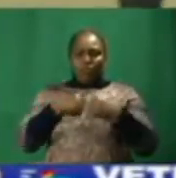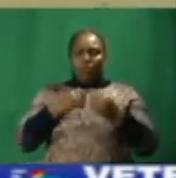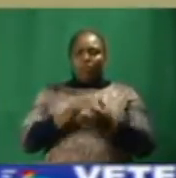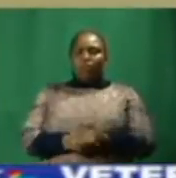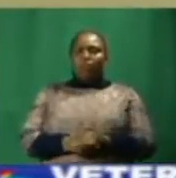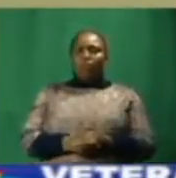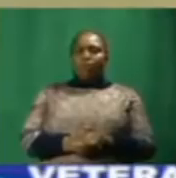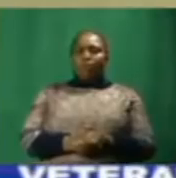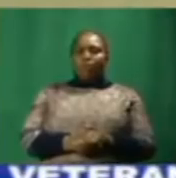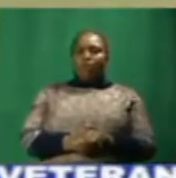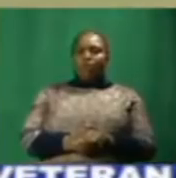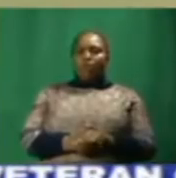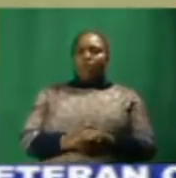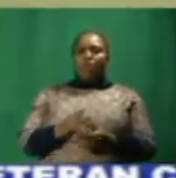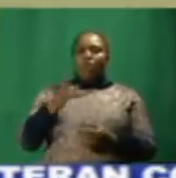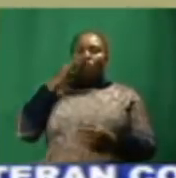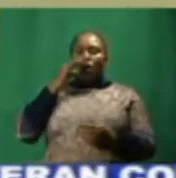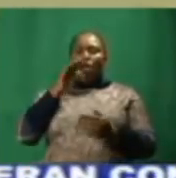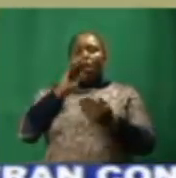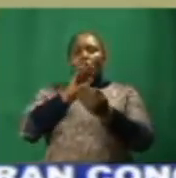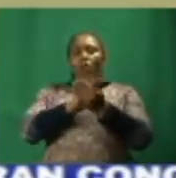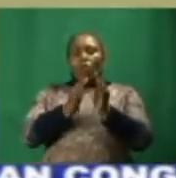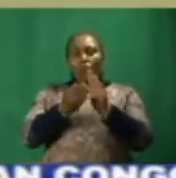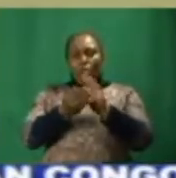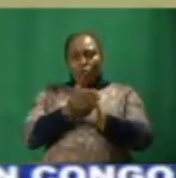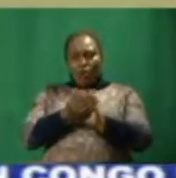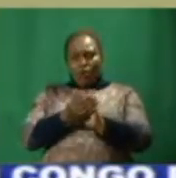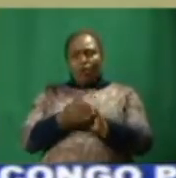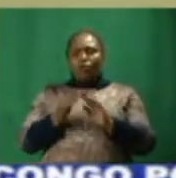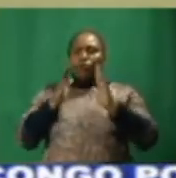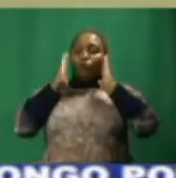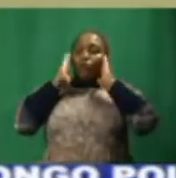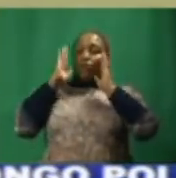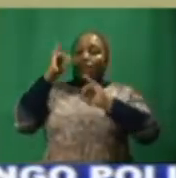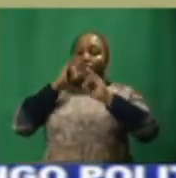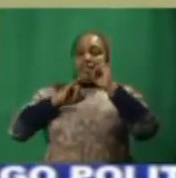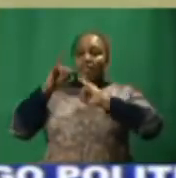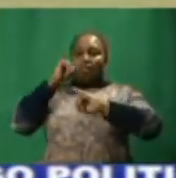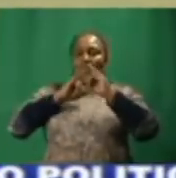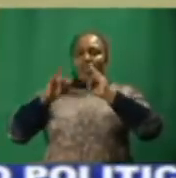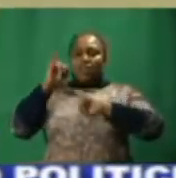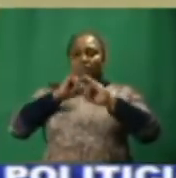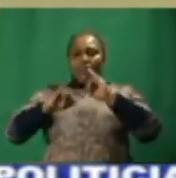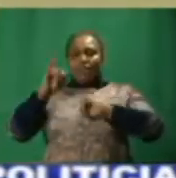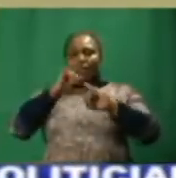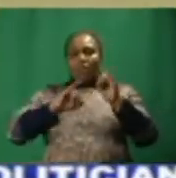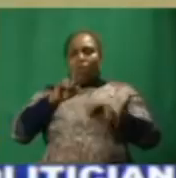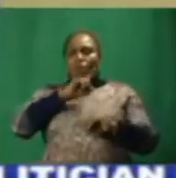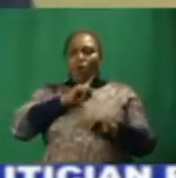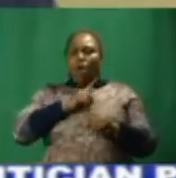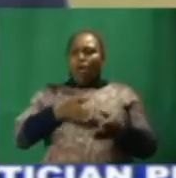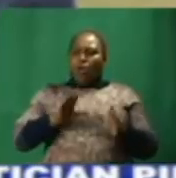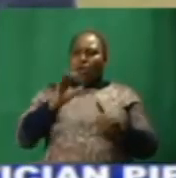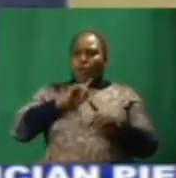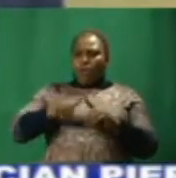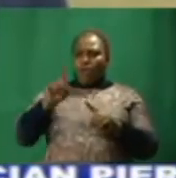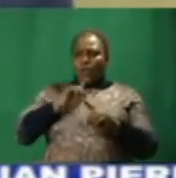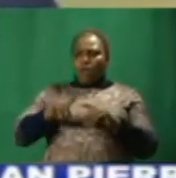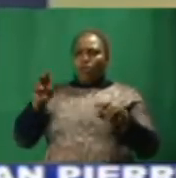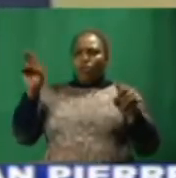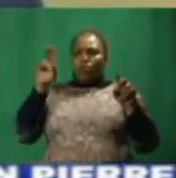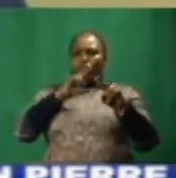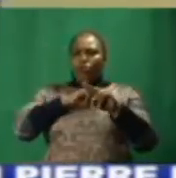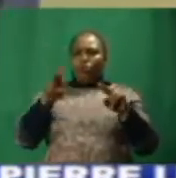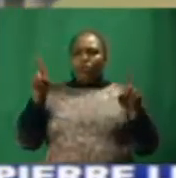sekufanele kwakhiwe likhethelo lesive njengoba bese sekuyabonakala ukuthi indlela abadlala ngayo ayilingani